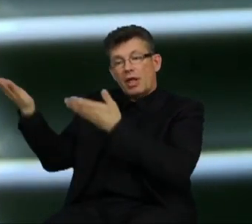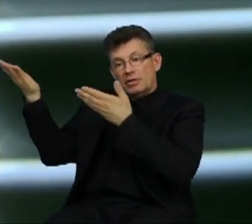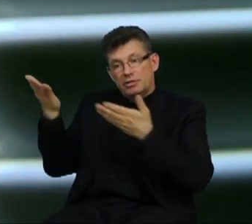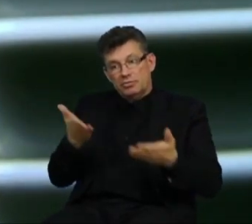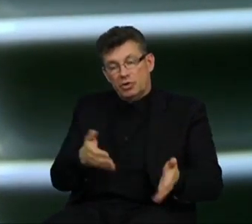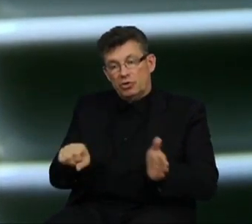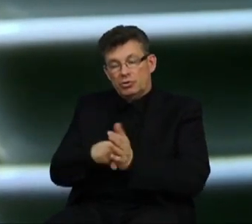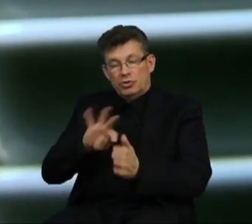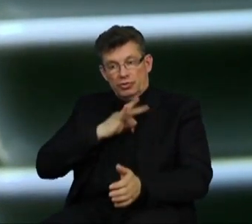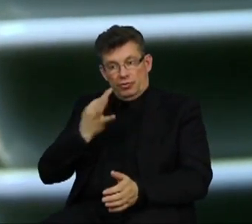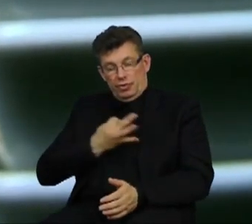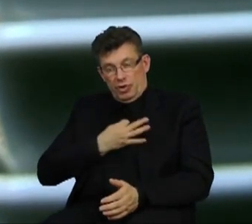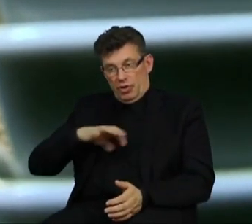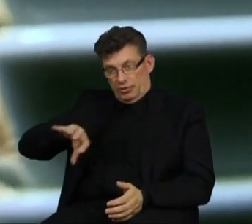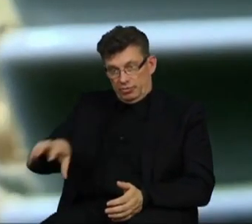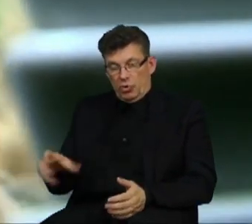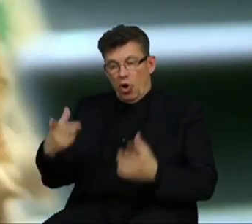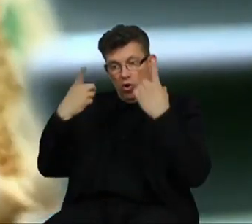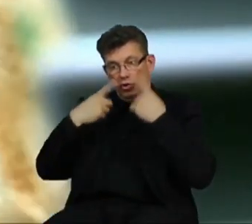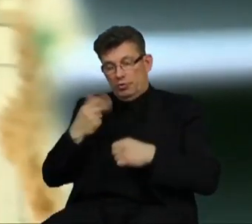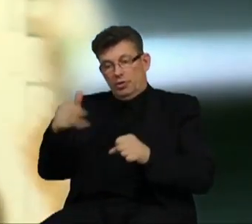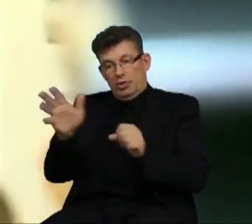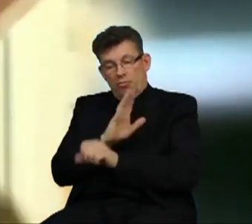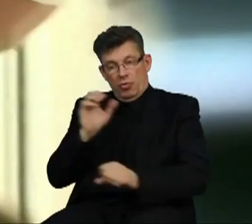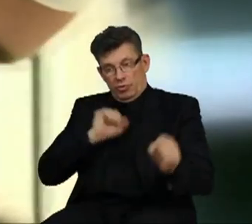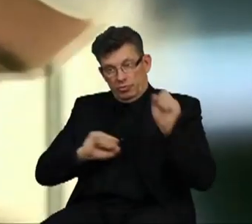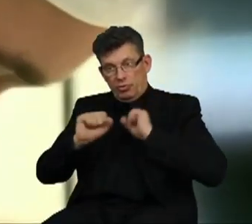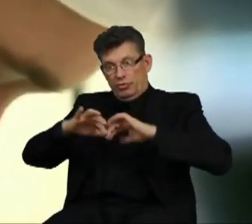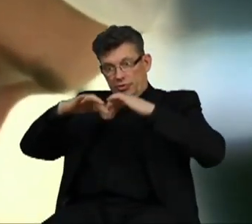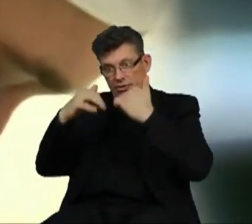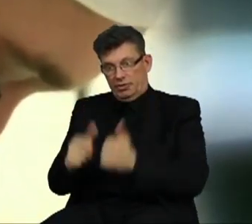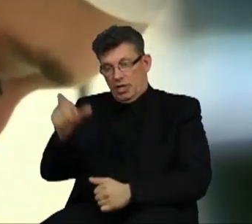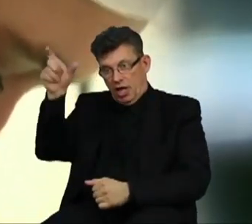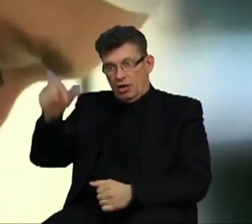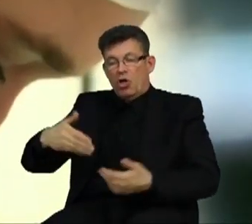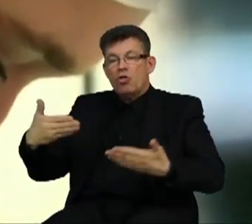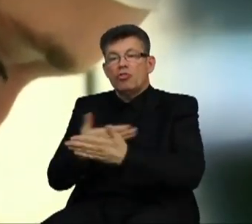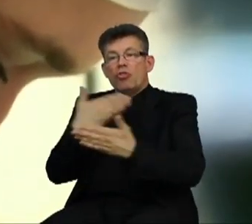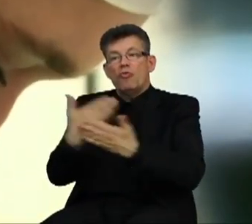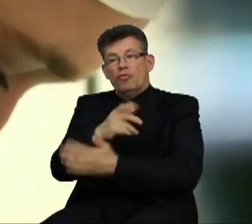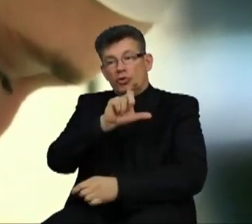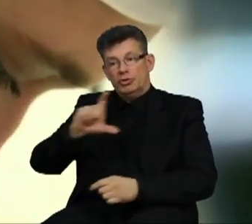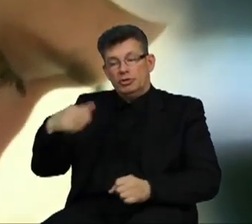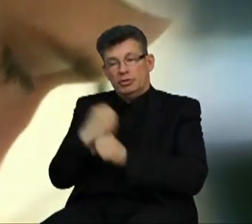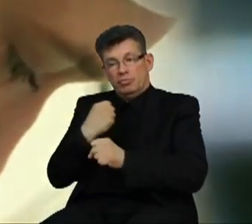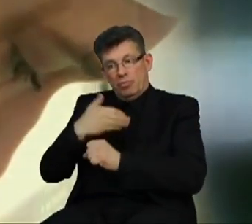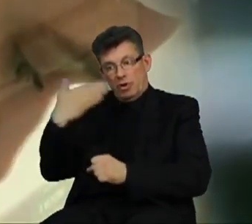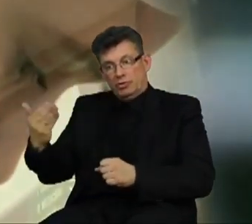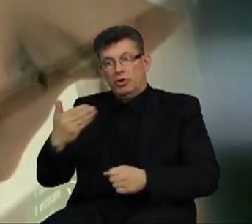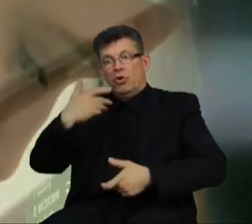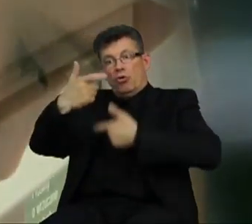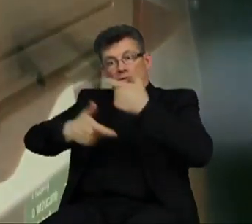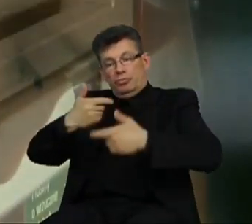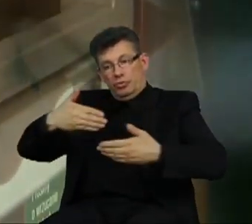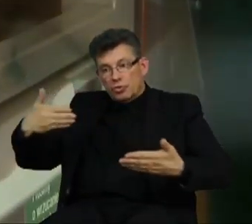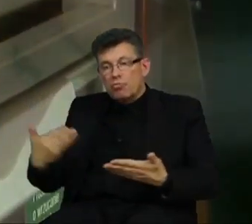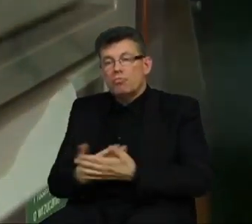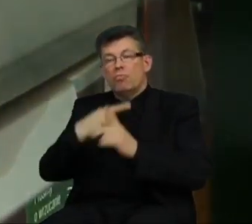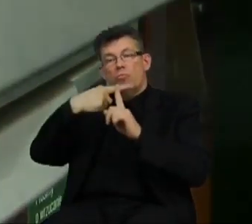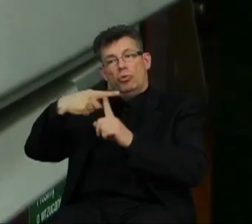Zapraszając do swojego zespołu osobę z niepełnosprawnością, stajesz się nowoczesnym pracodawcą, kreującym pozytywny